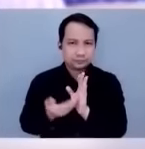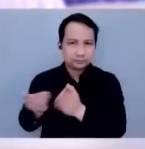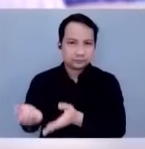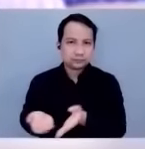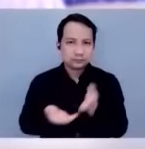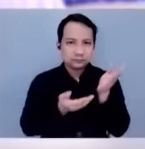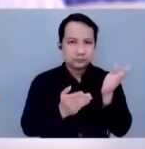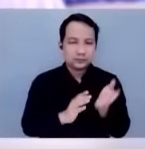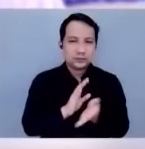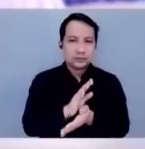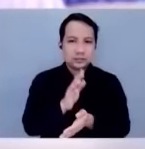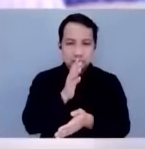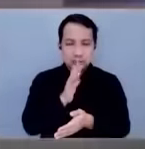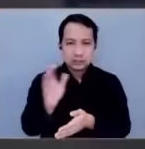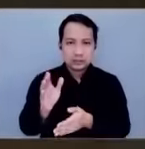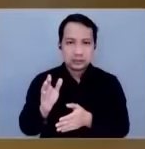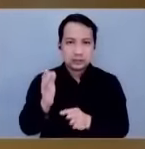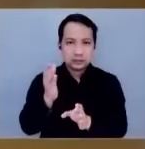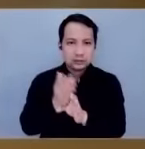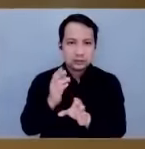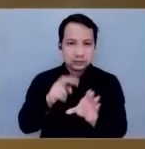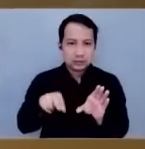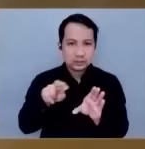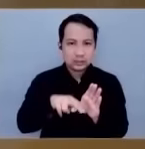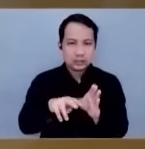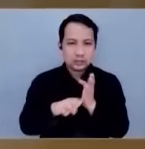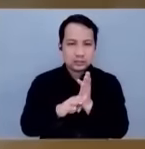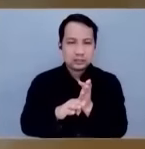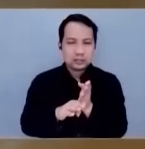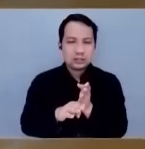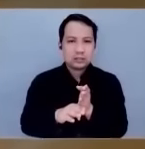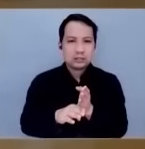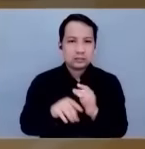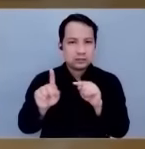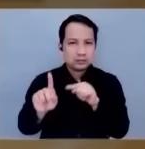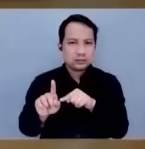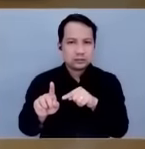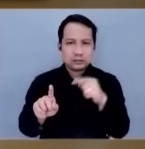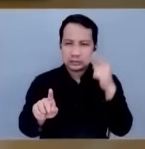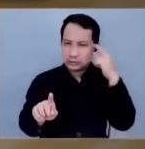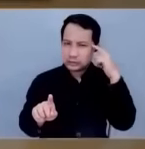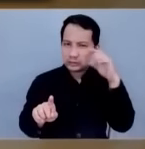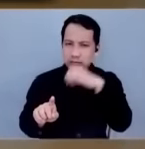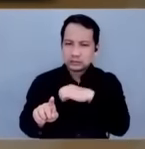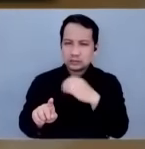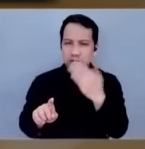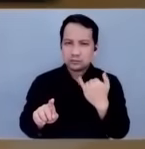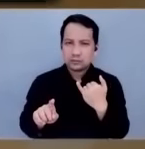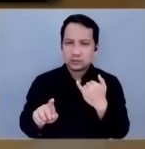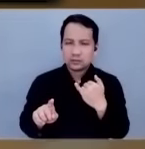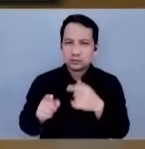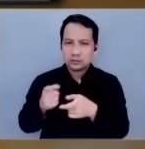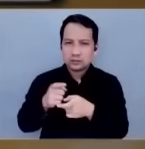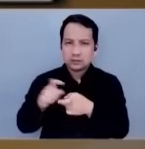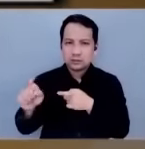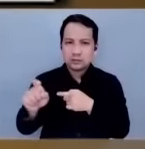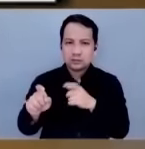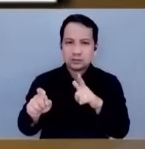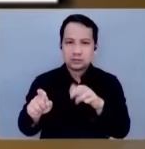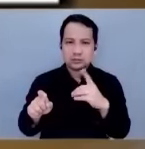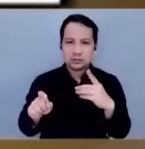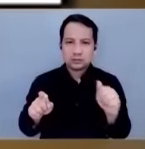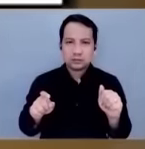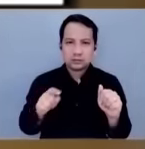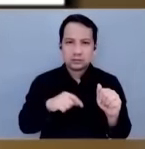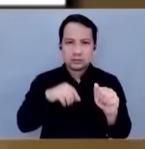yung mag-ina sa sakayan ng bus. Ang isa pang nakapagtataka ay ang pakikipag-chat pa rin daw ni Litada kahit